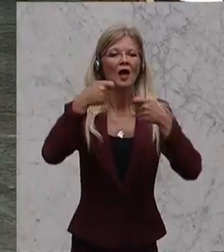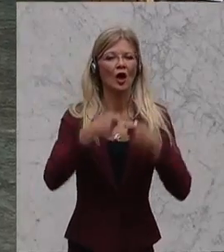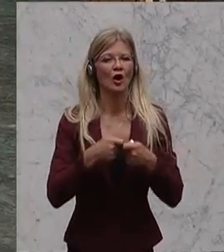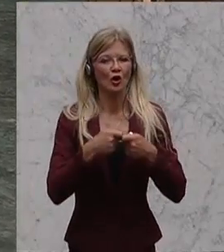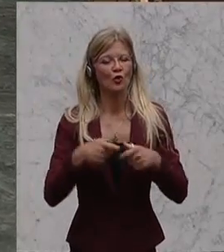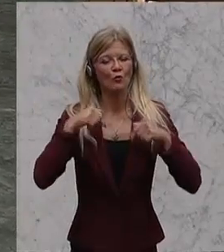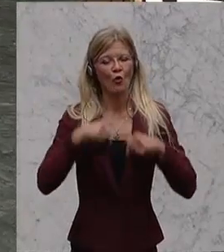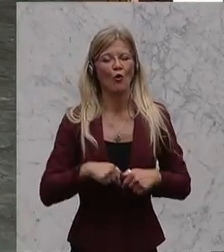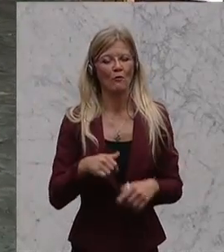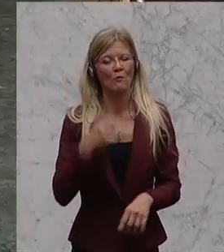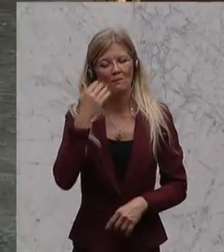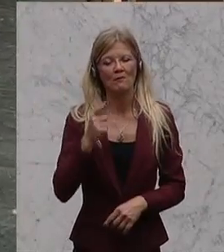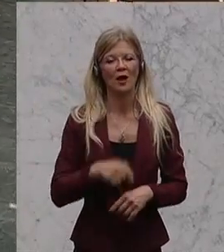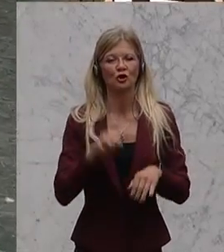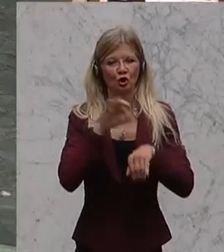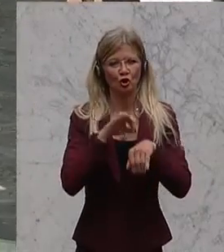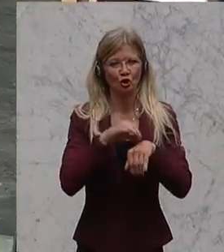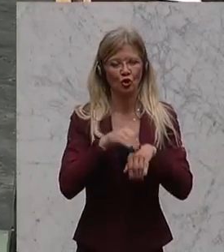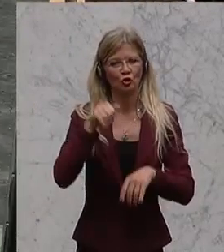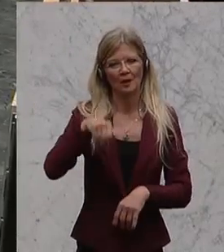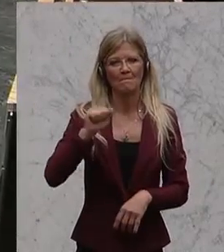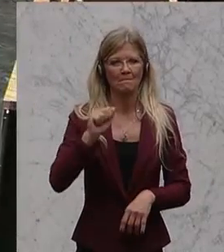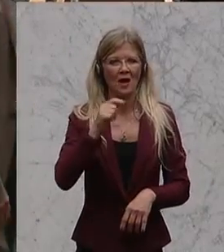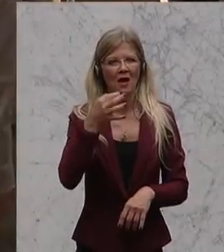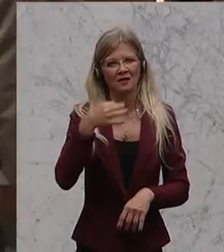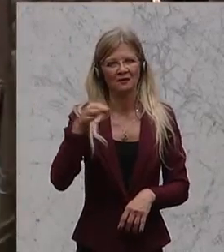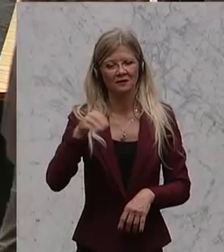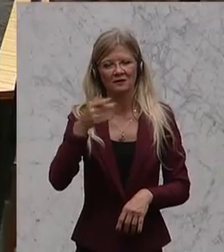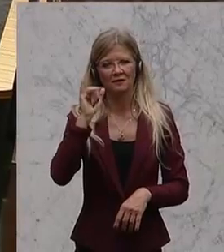Der NEOS-Chef Matthias Stolz ist der Nächste.